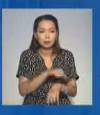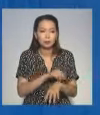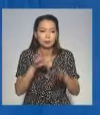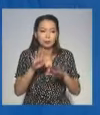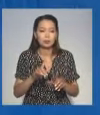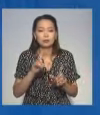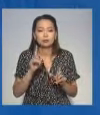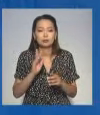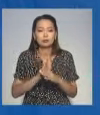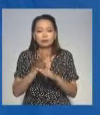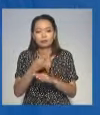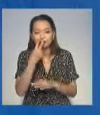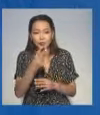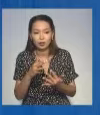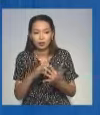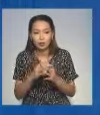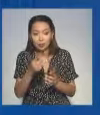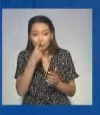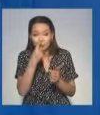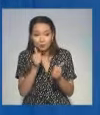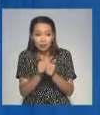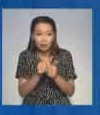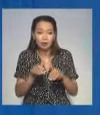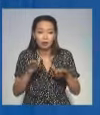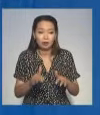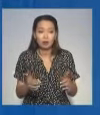қалған. Ешқандай мал жайылым,